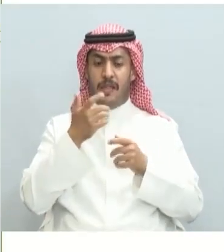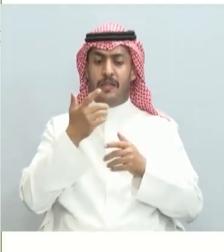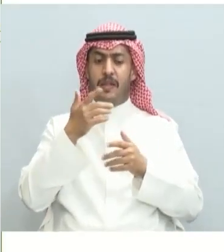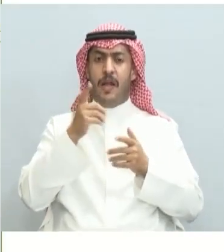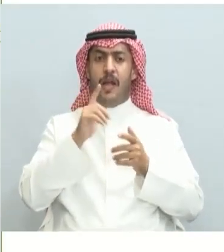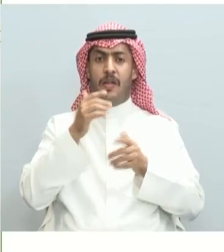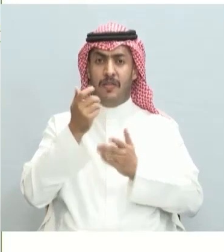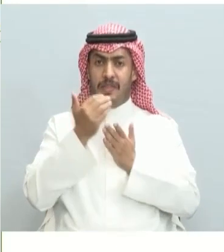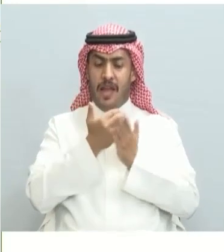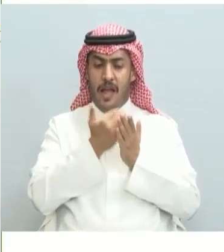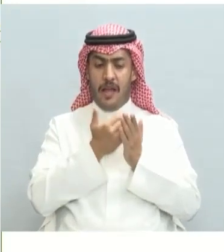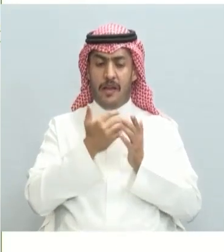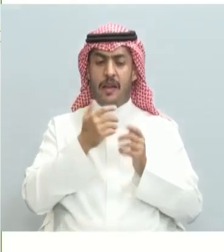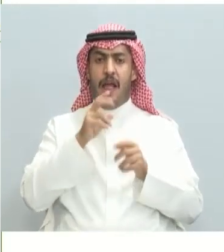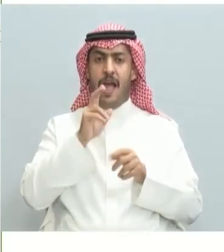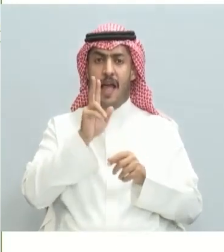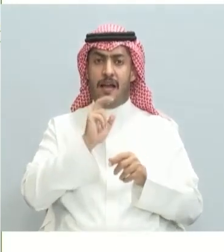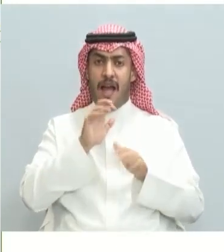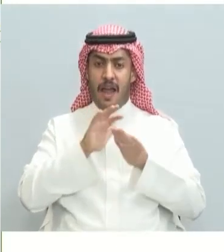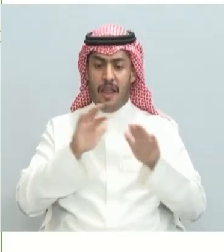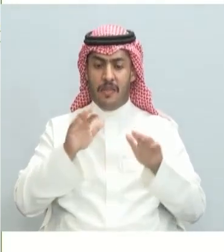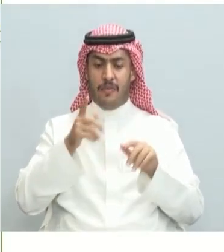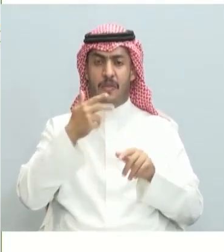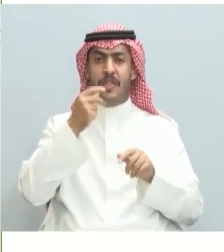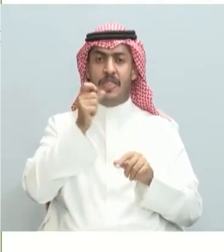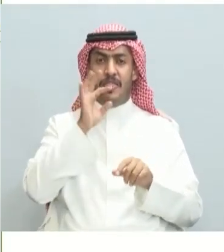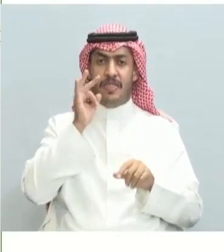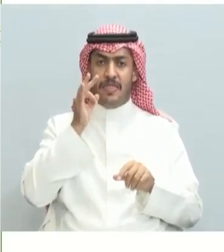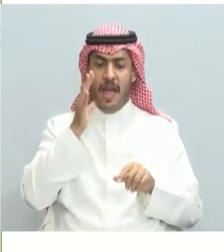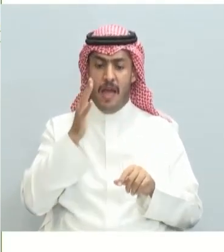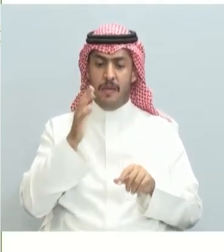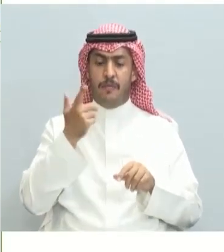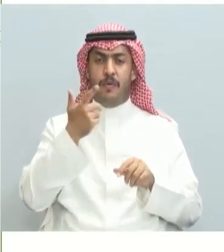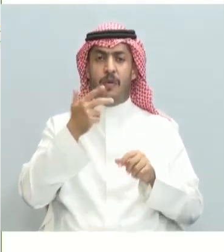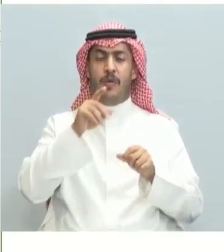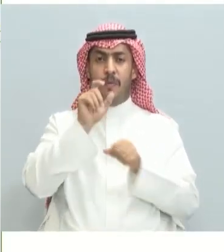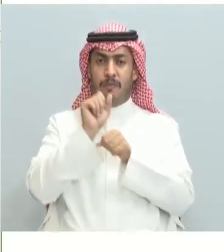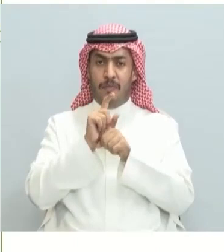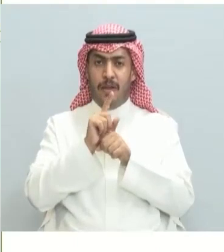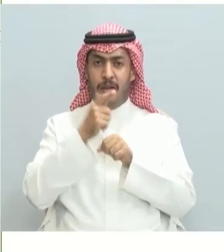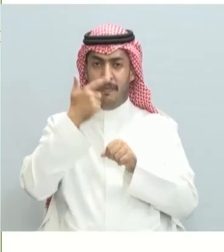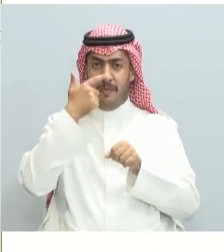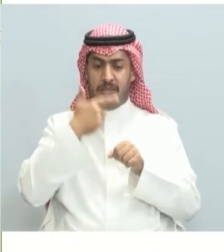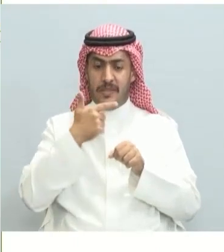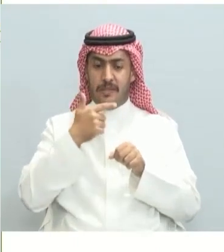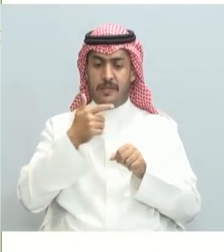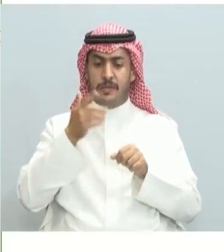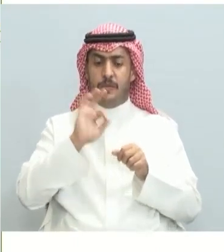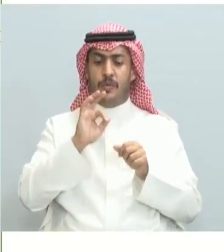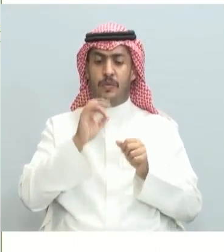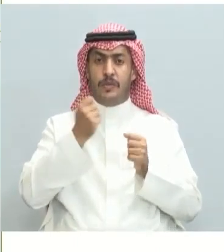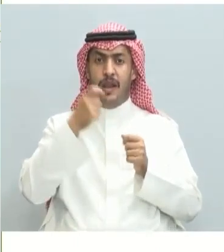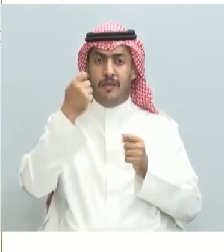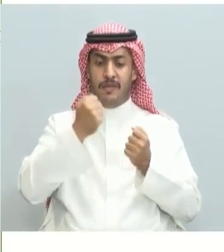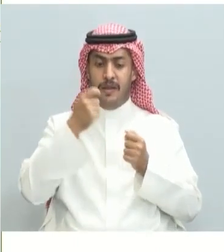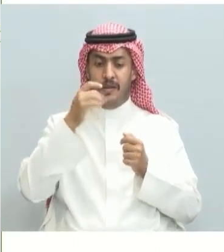العقارات الذهب وبراميل النفط والمقتنيات الثمينه كالسيارات على سبيل